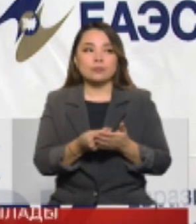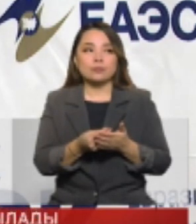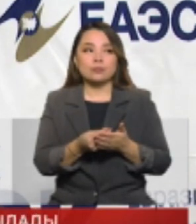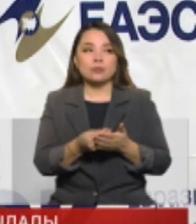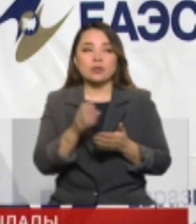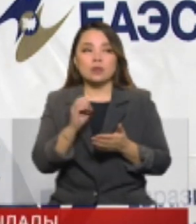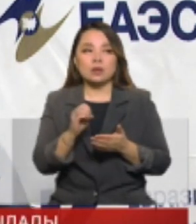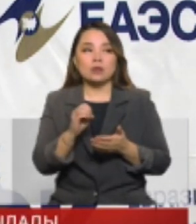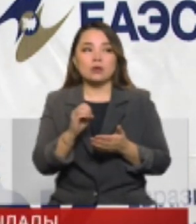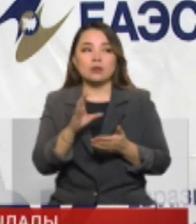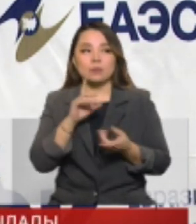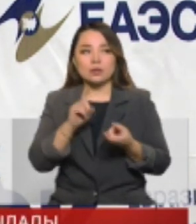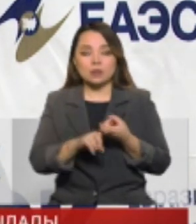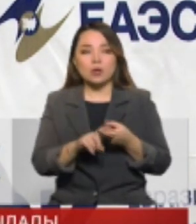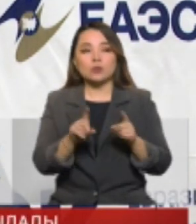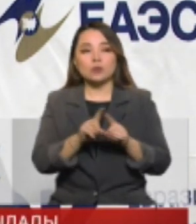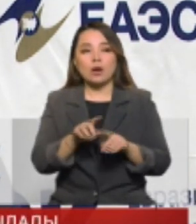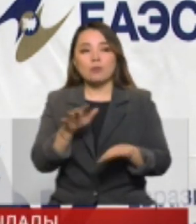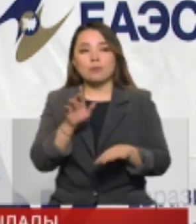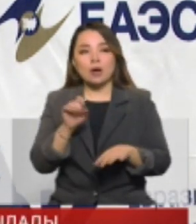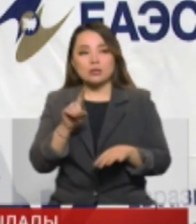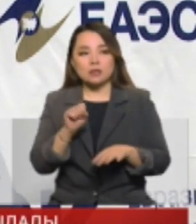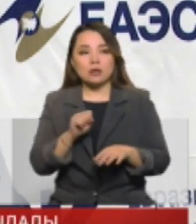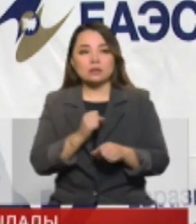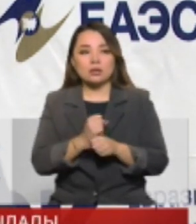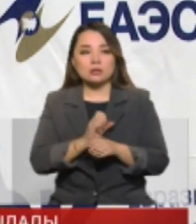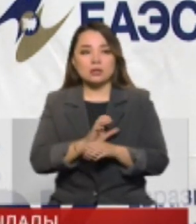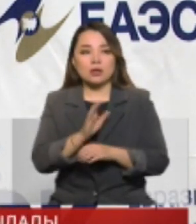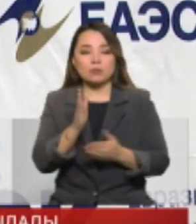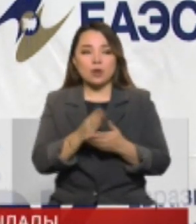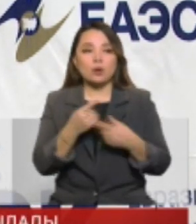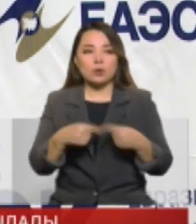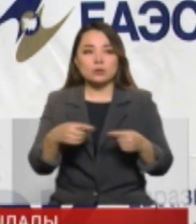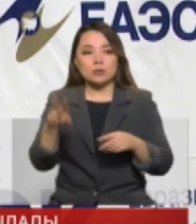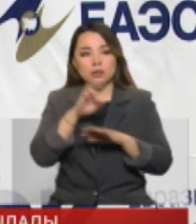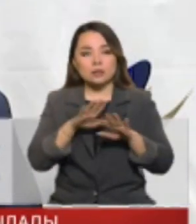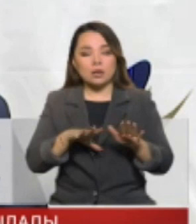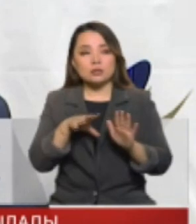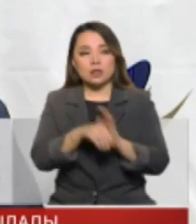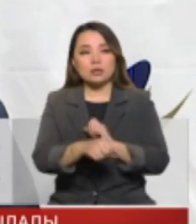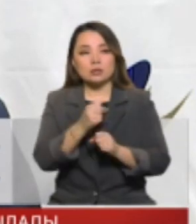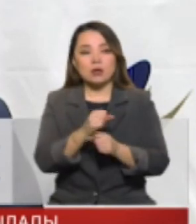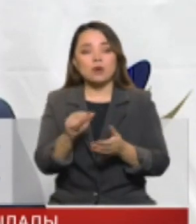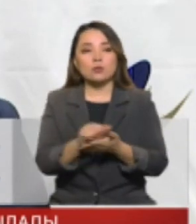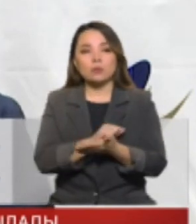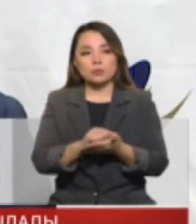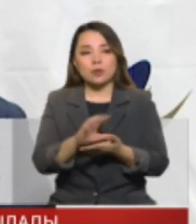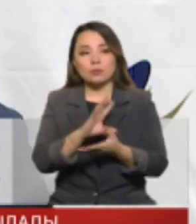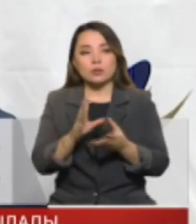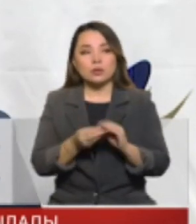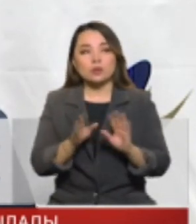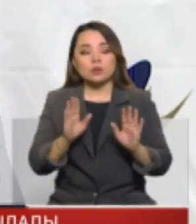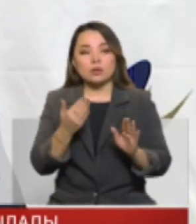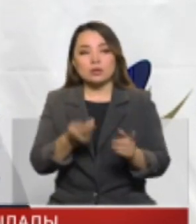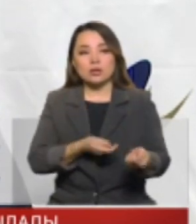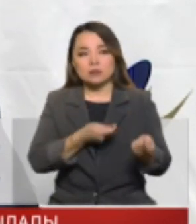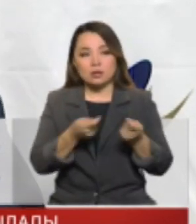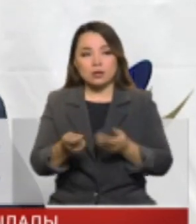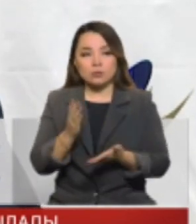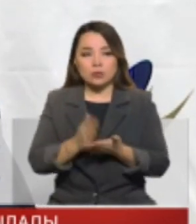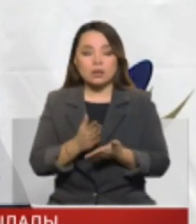егаменнің тарқылы базадан шығарылып алады да. Ал басқа елде қосылу үшін ол қағазбен ғана алып келе алады, ал